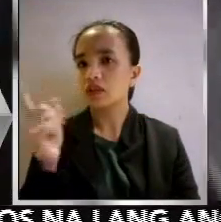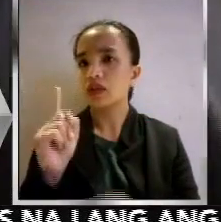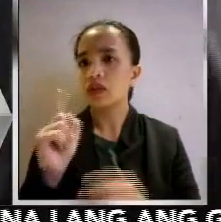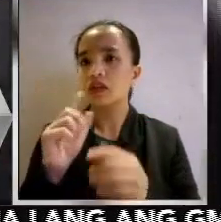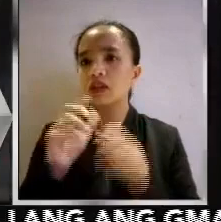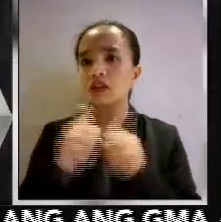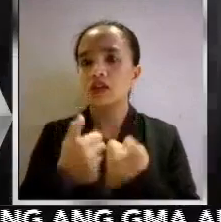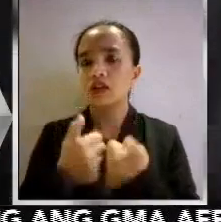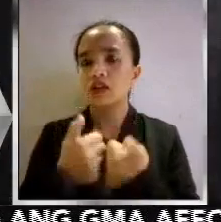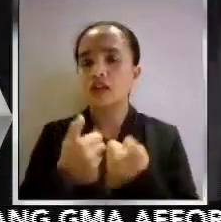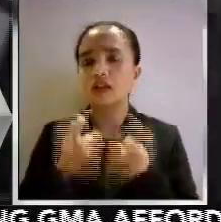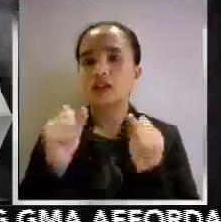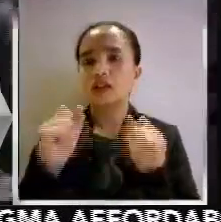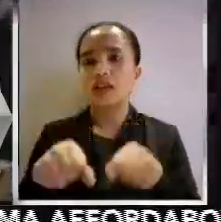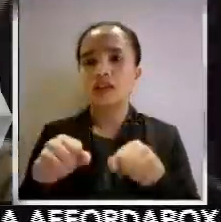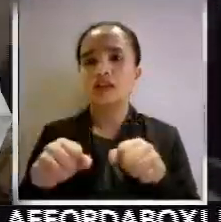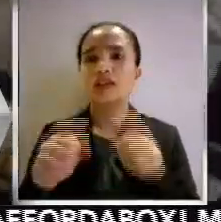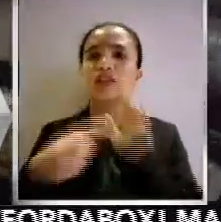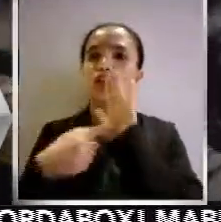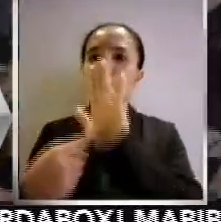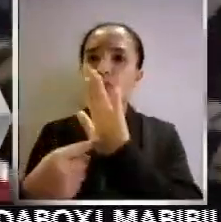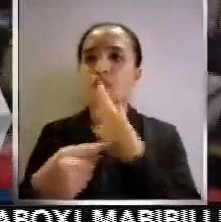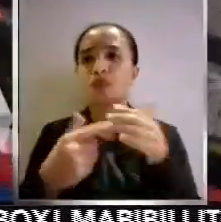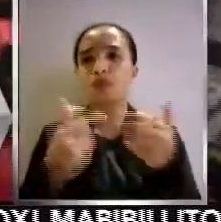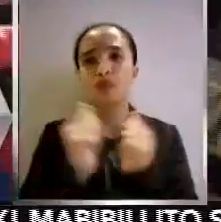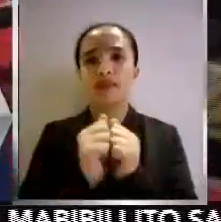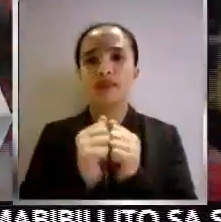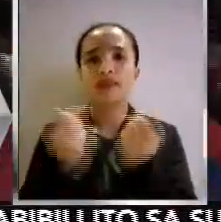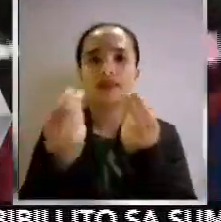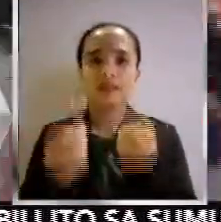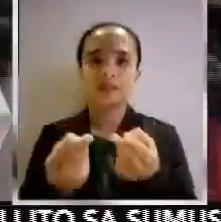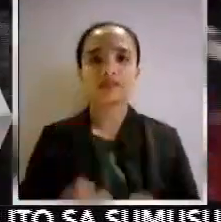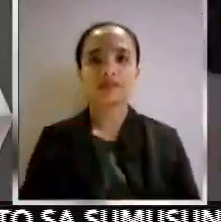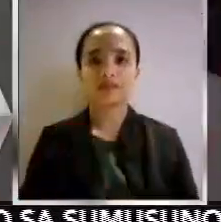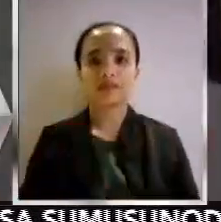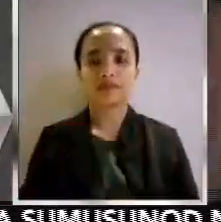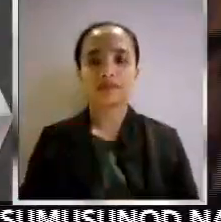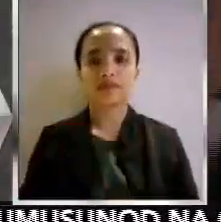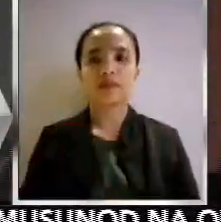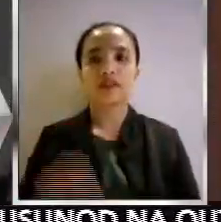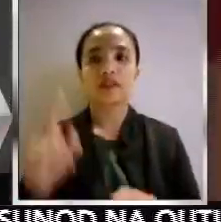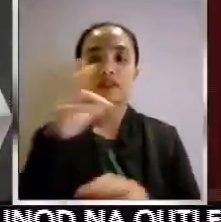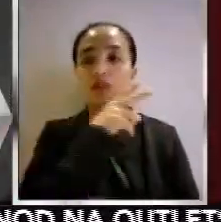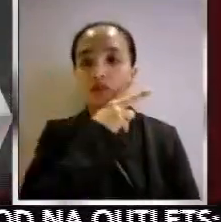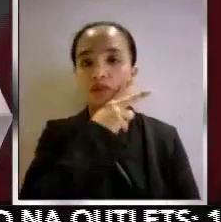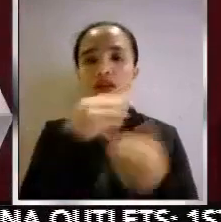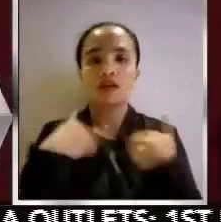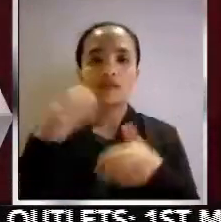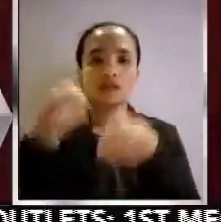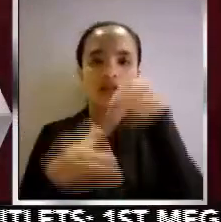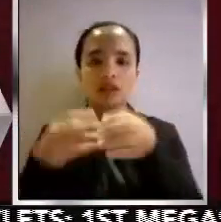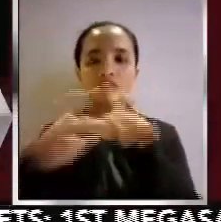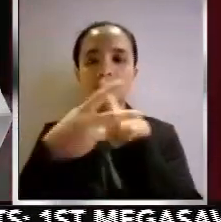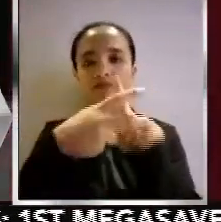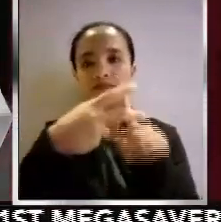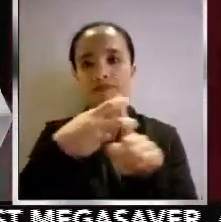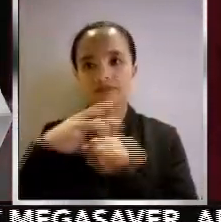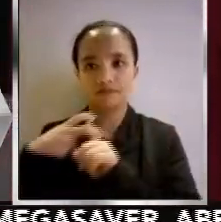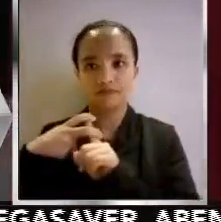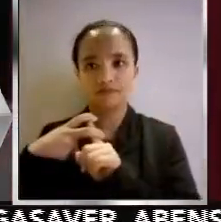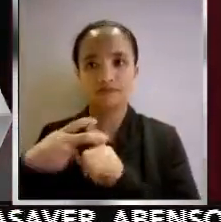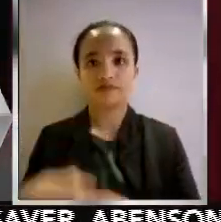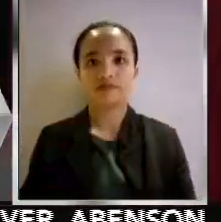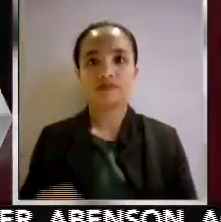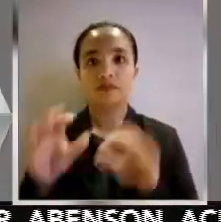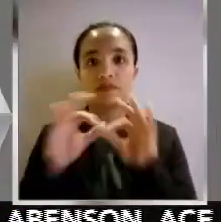live-in partner dahil nawalan umano siya ng anak. Maharap ang suspect sa reklamong kidnapping. Nagpasalamat ang pamilya ng